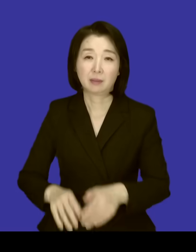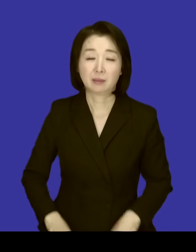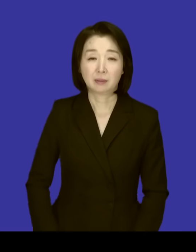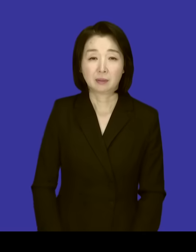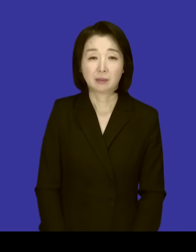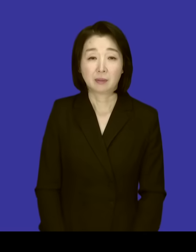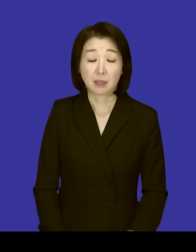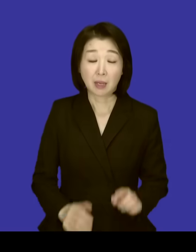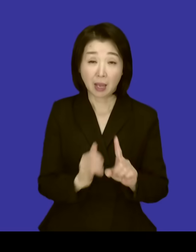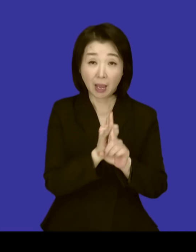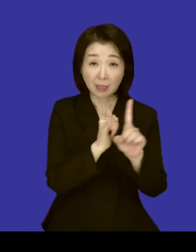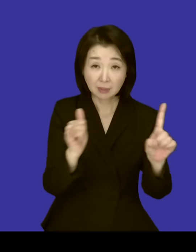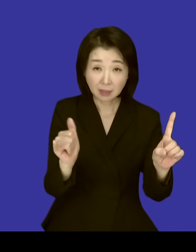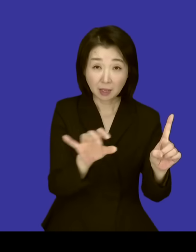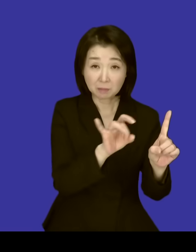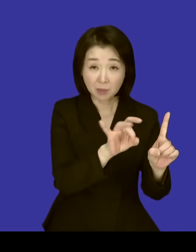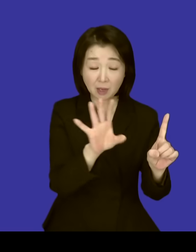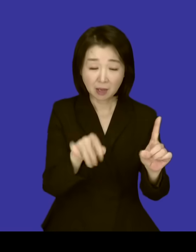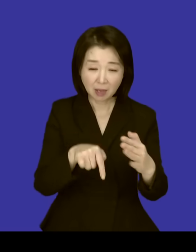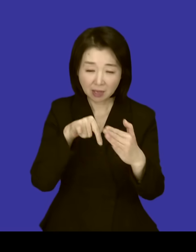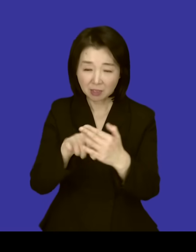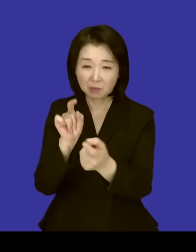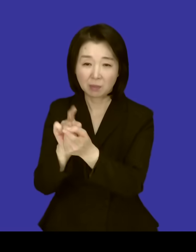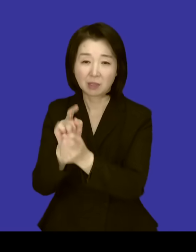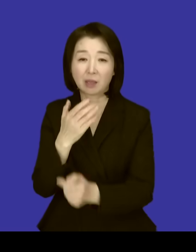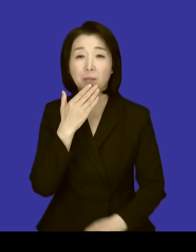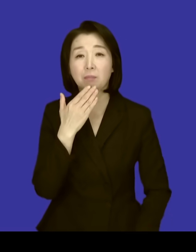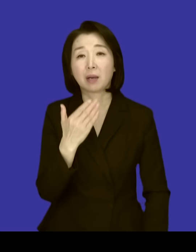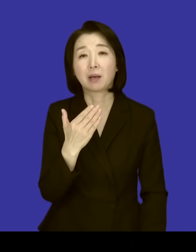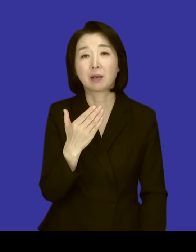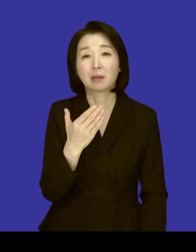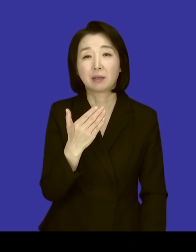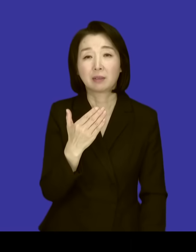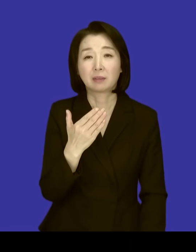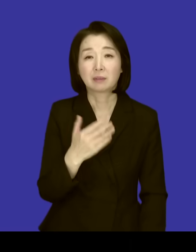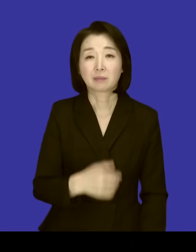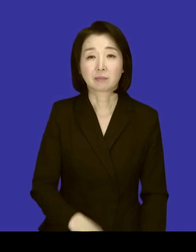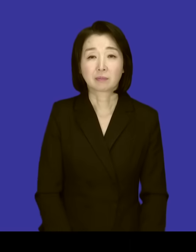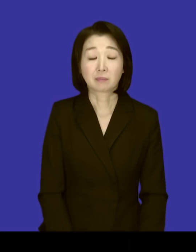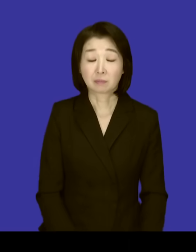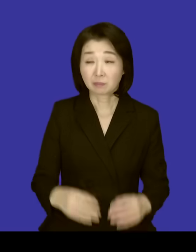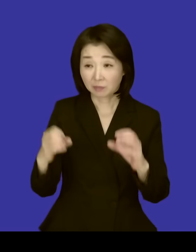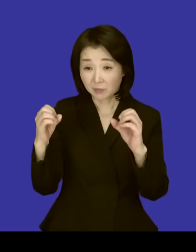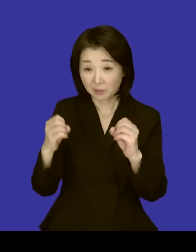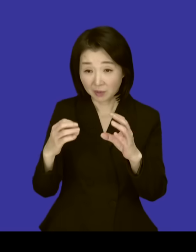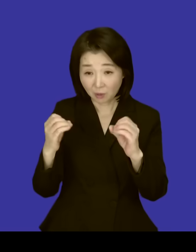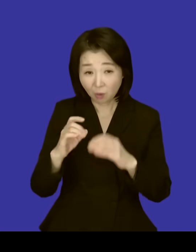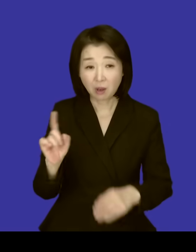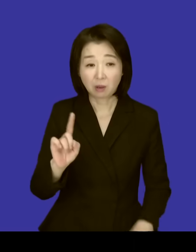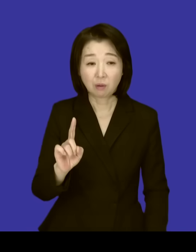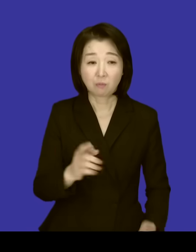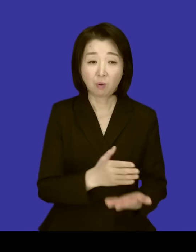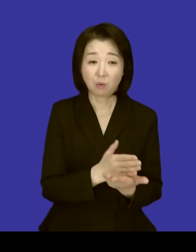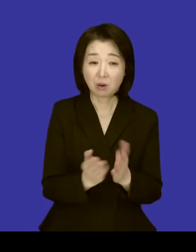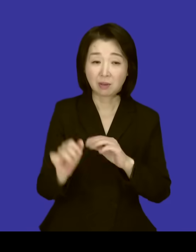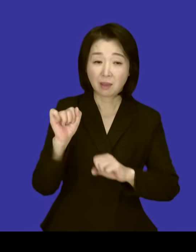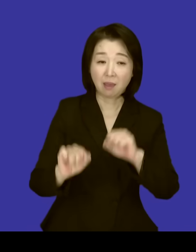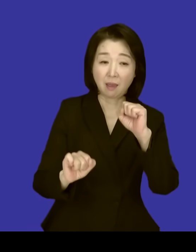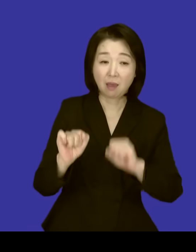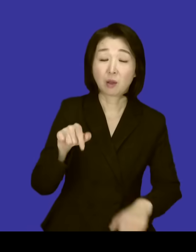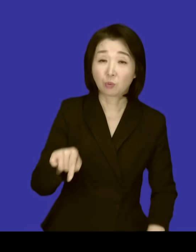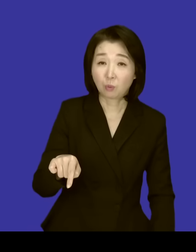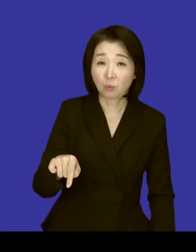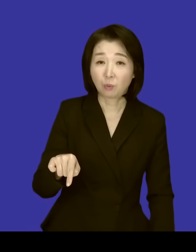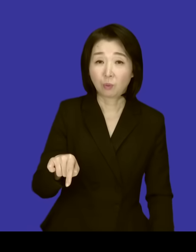한 사람 한 사람과 깊이 관계를 맺을 수가 있고 또 대화나 어떤 여러 가지 행동 이런